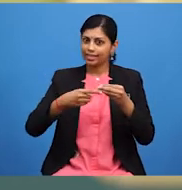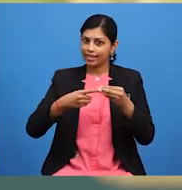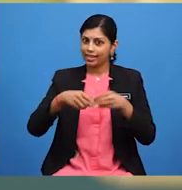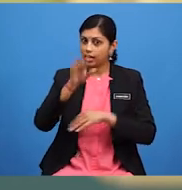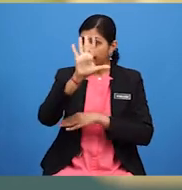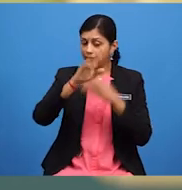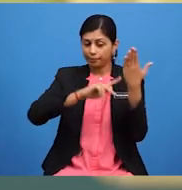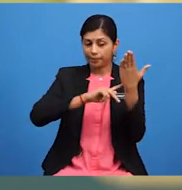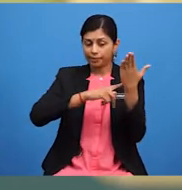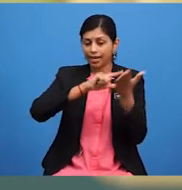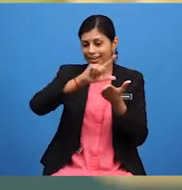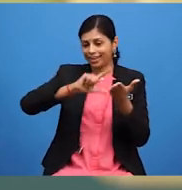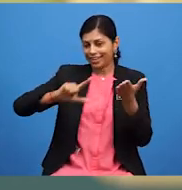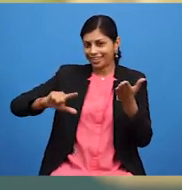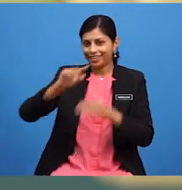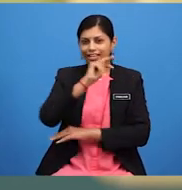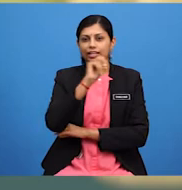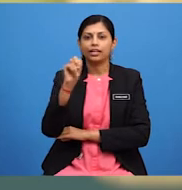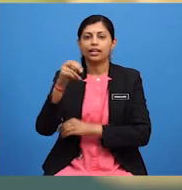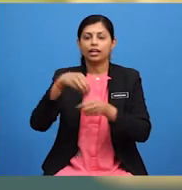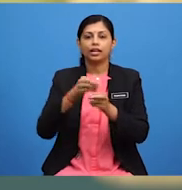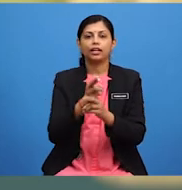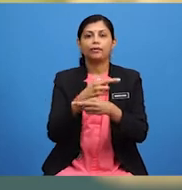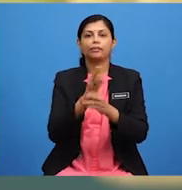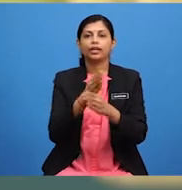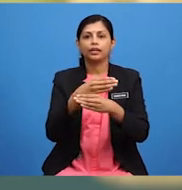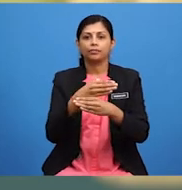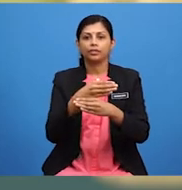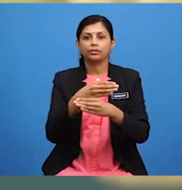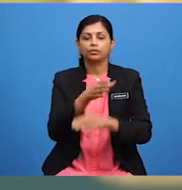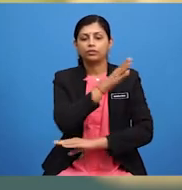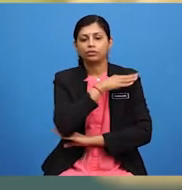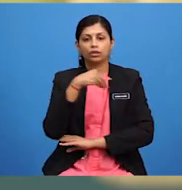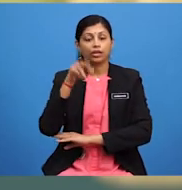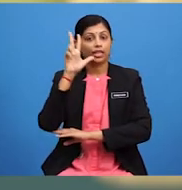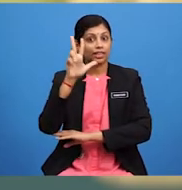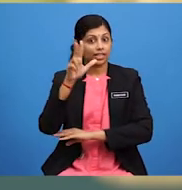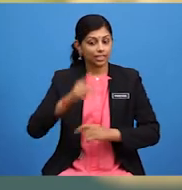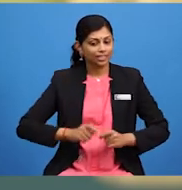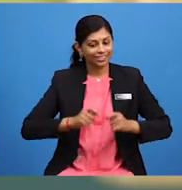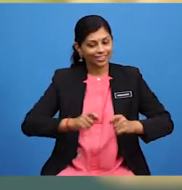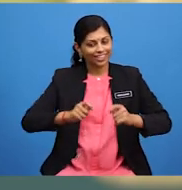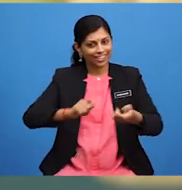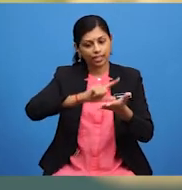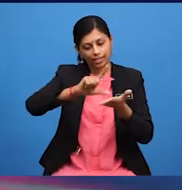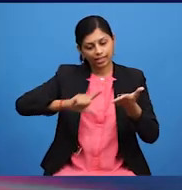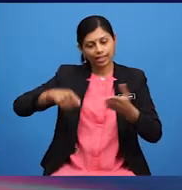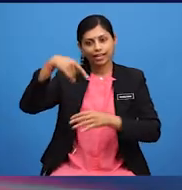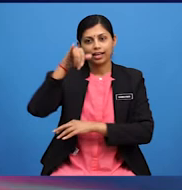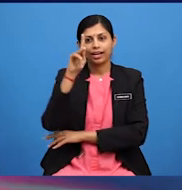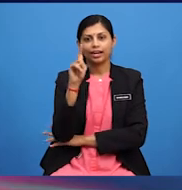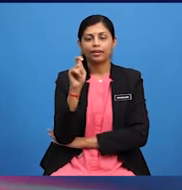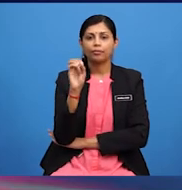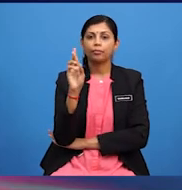lima peranan lakaran dalam reka bentuk dan tiga teknik lakaran piktorial.